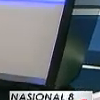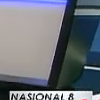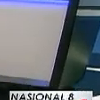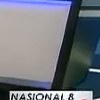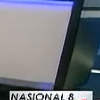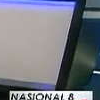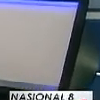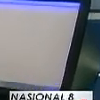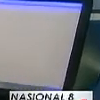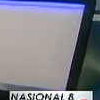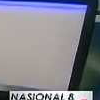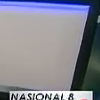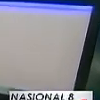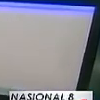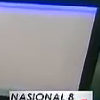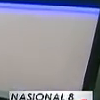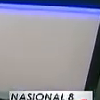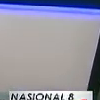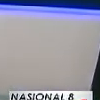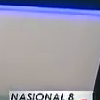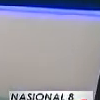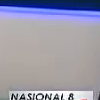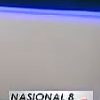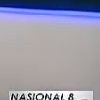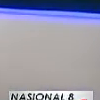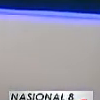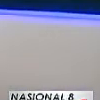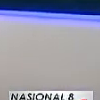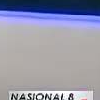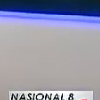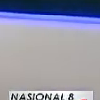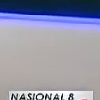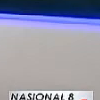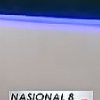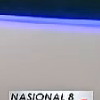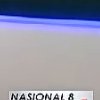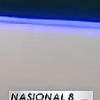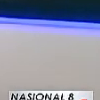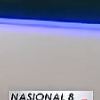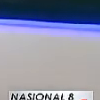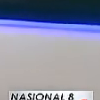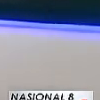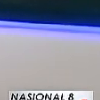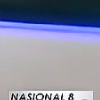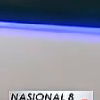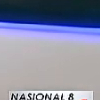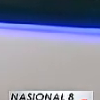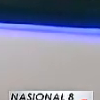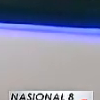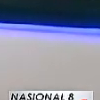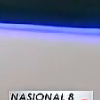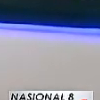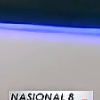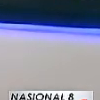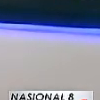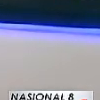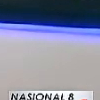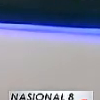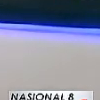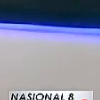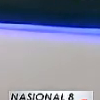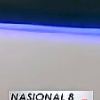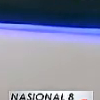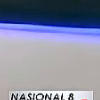Assalamualaikum salam sejahtera saya Kamal firmanans Shah Kamaluddin dan saya magri gambang paparan utama nasional 8 edisi